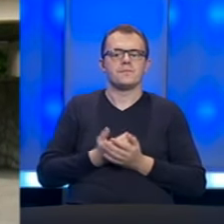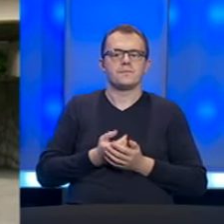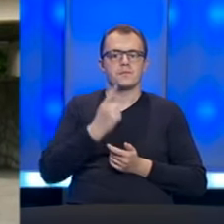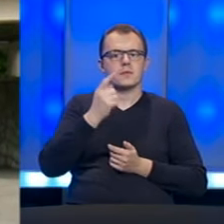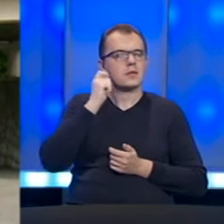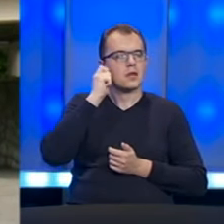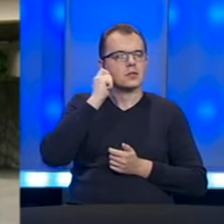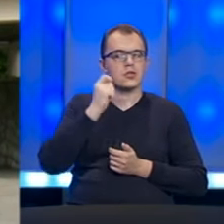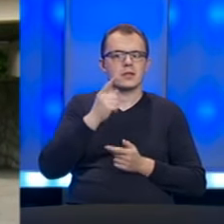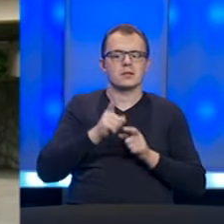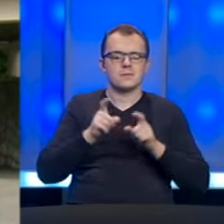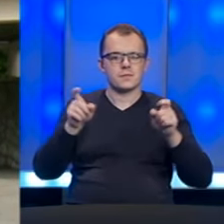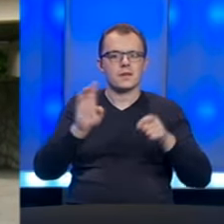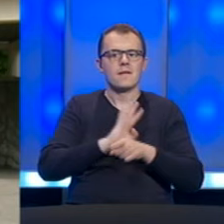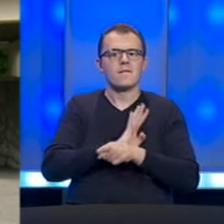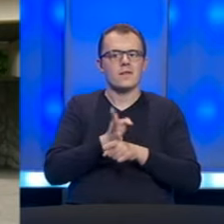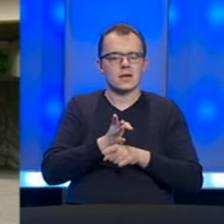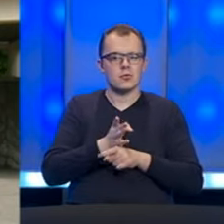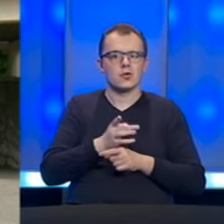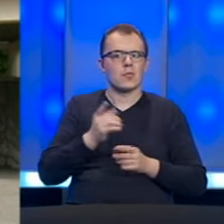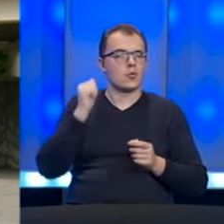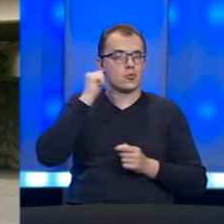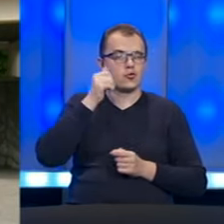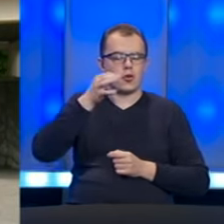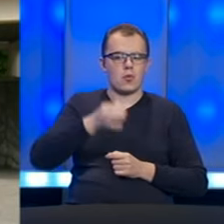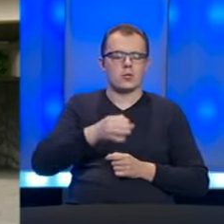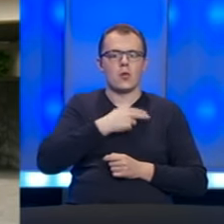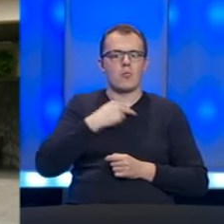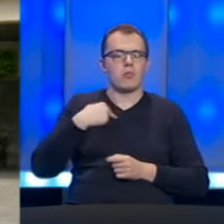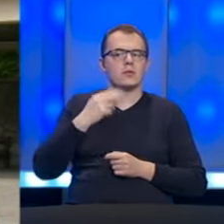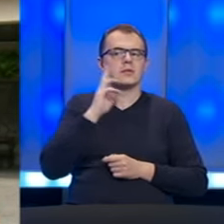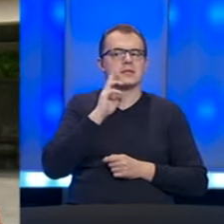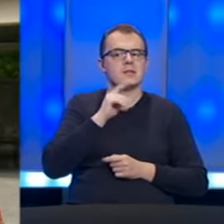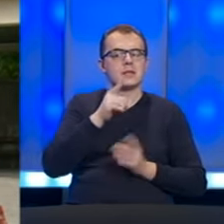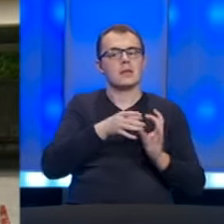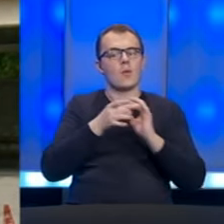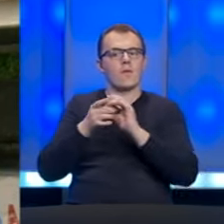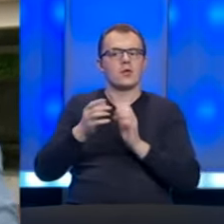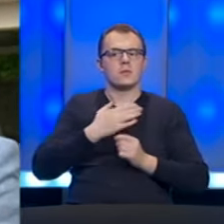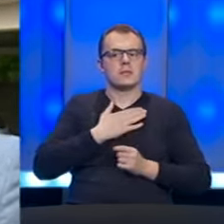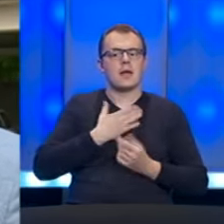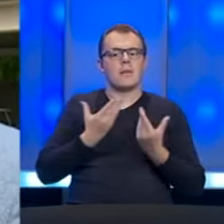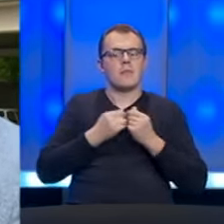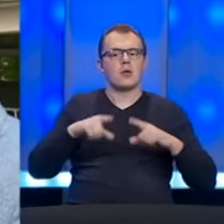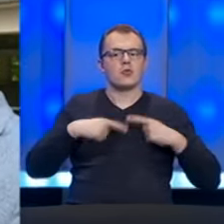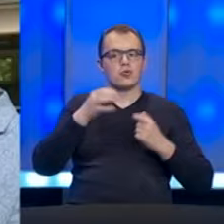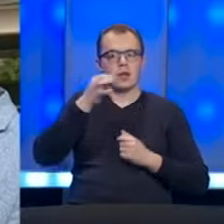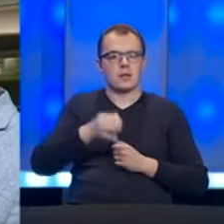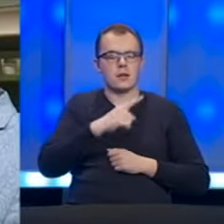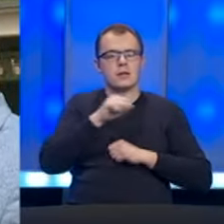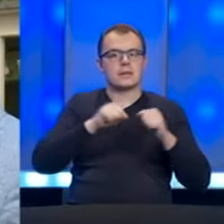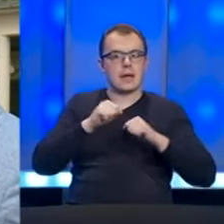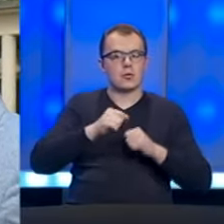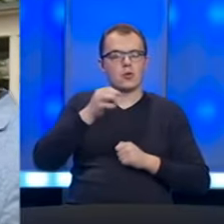porodilje zaražene virusom COVID-19 obavljenim jučer u kantonalnoj bolnici Zenica. Tim povodom sa nama je jutros direktor kantonalne bolnice